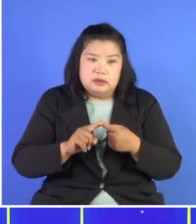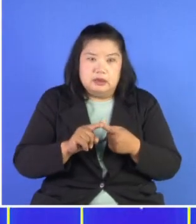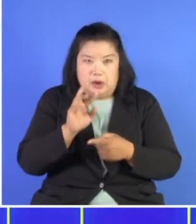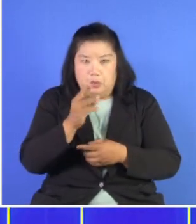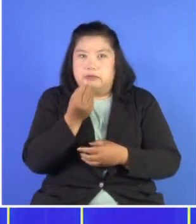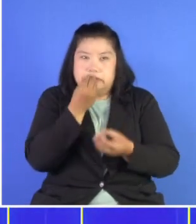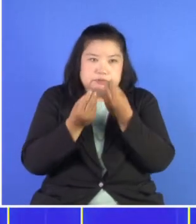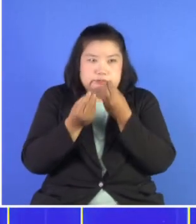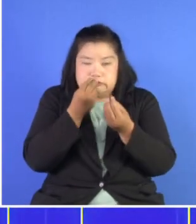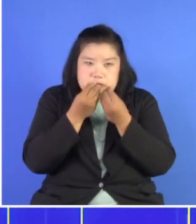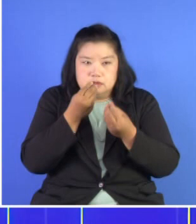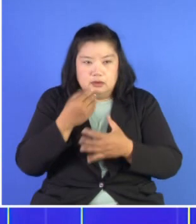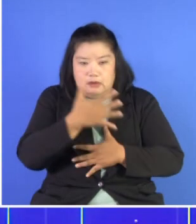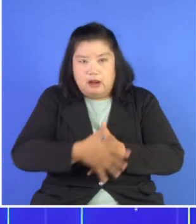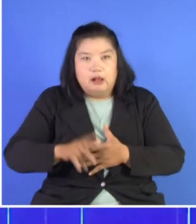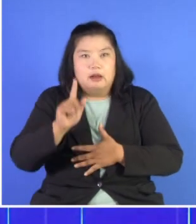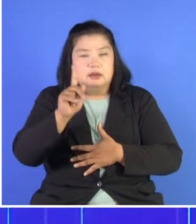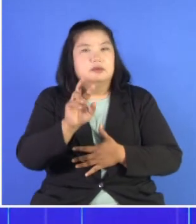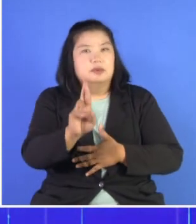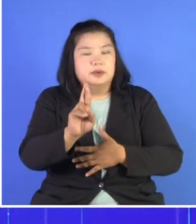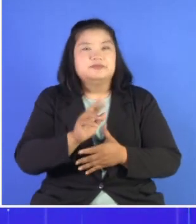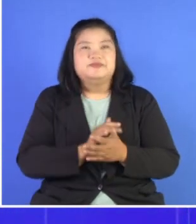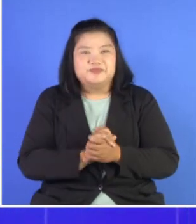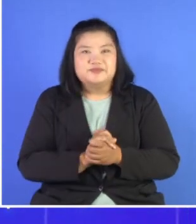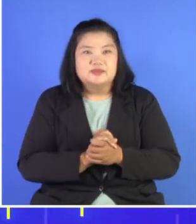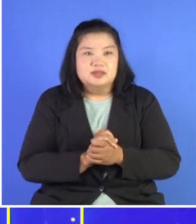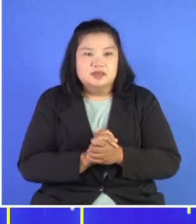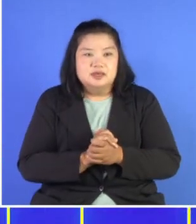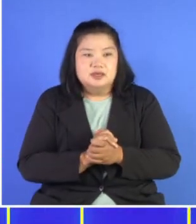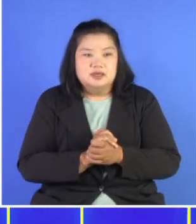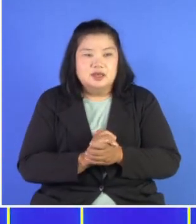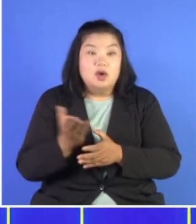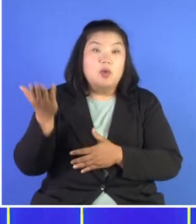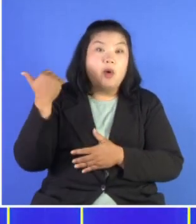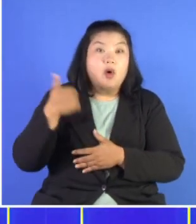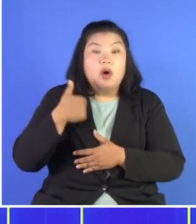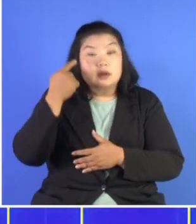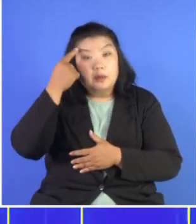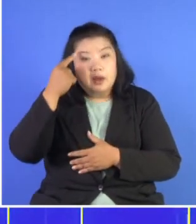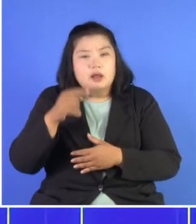ตอนเด็กๆอยู่เนี่ยไม่เคยมองข้ามเลยนะคะจะกระโดดลงไปทุกทีเลยค่ะ